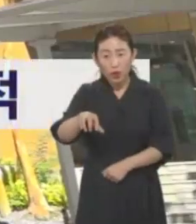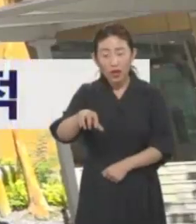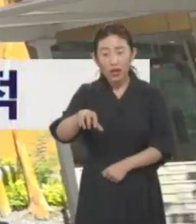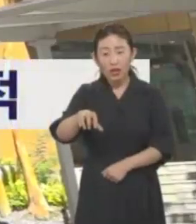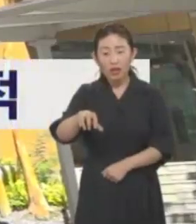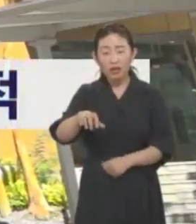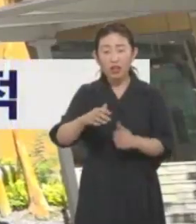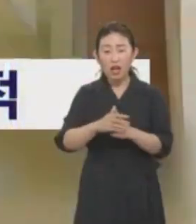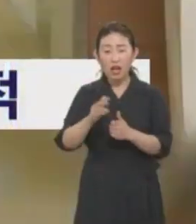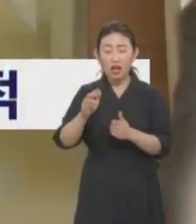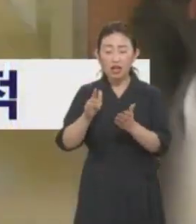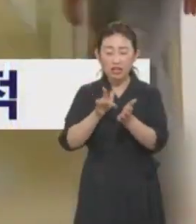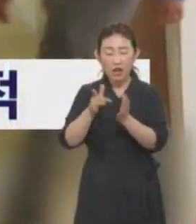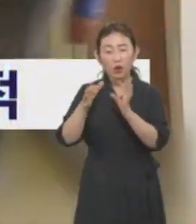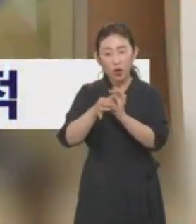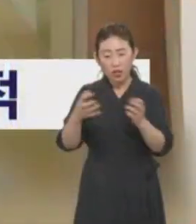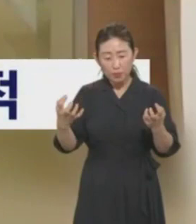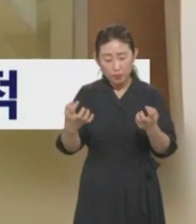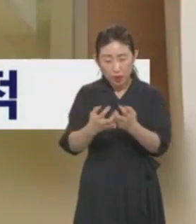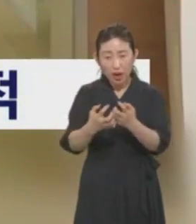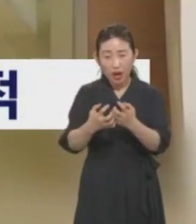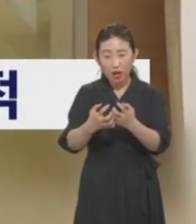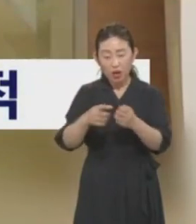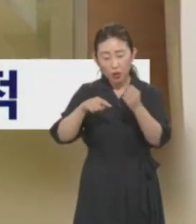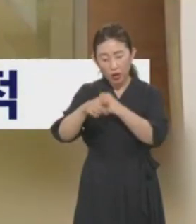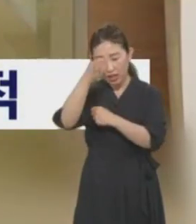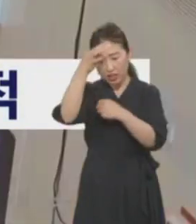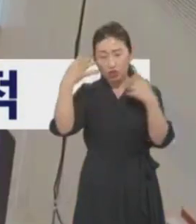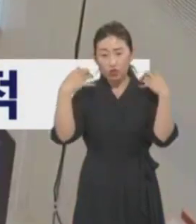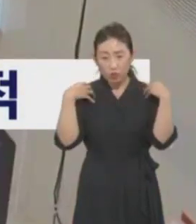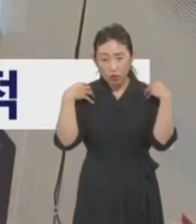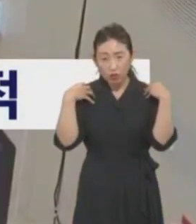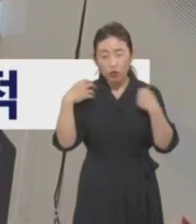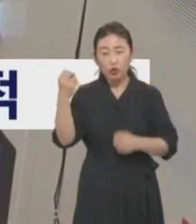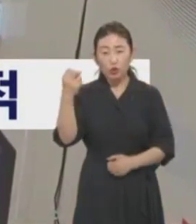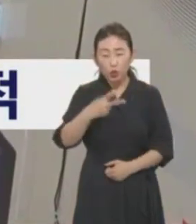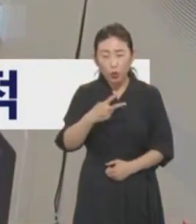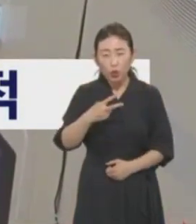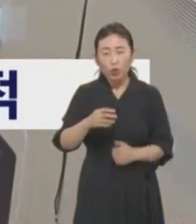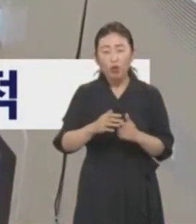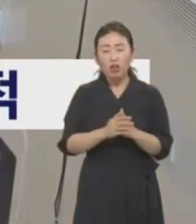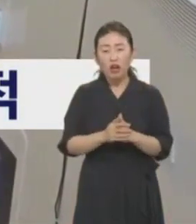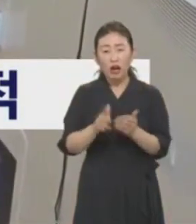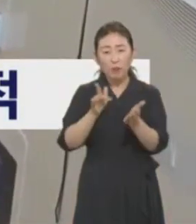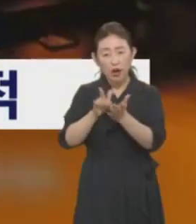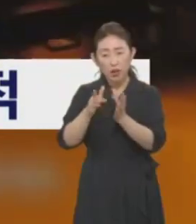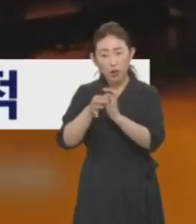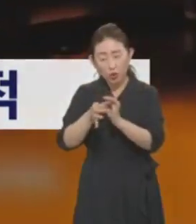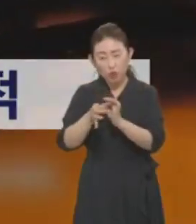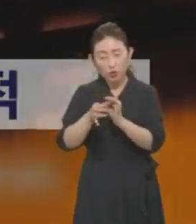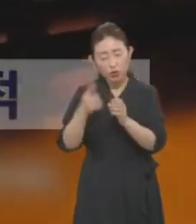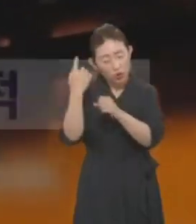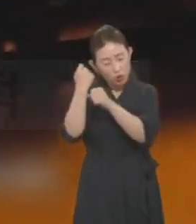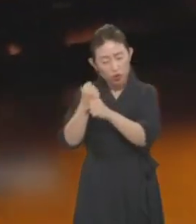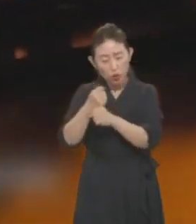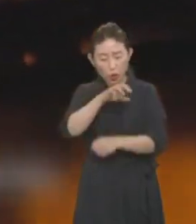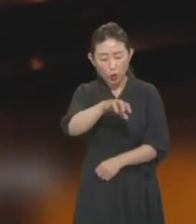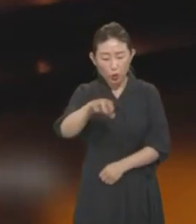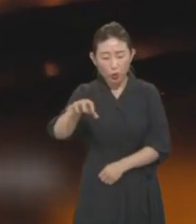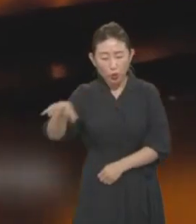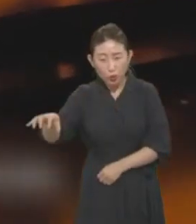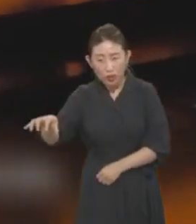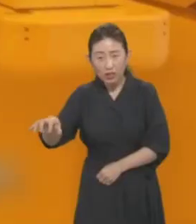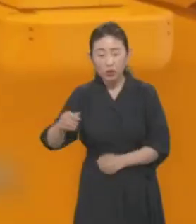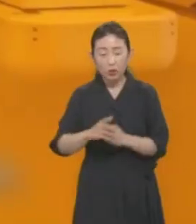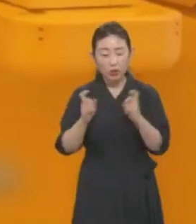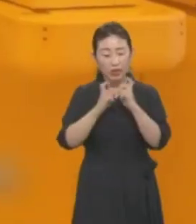제곱미터에 조성한 바이오폴리스에는 싱가포르 과학기술청 A-STAR와 게놈연구소, 바이오엔지니어링연구소 등